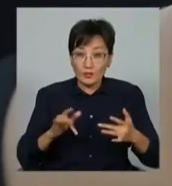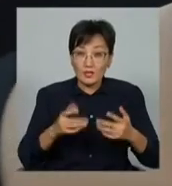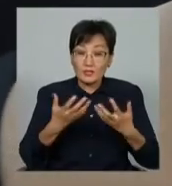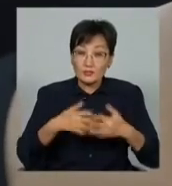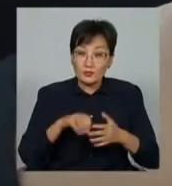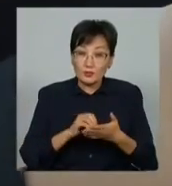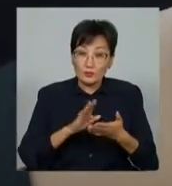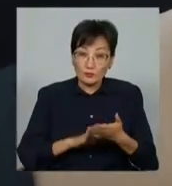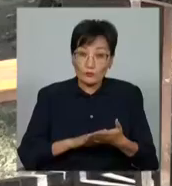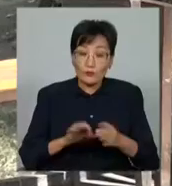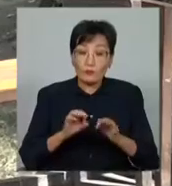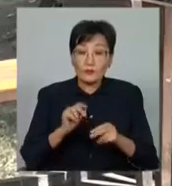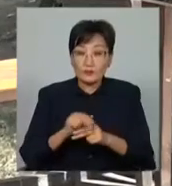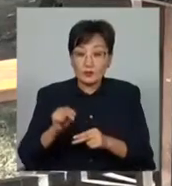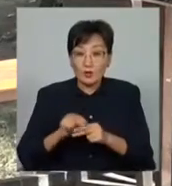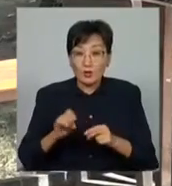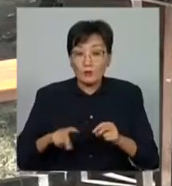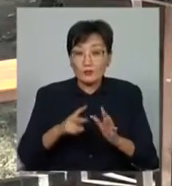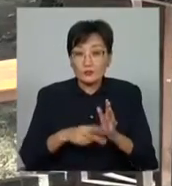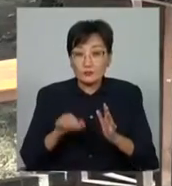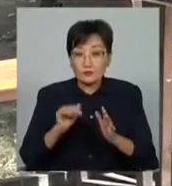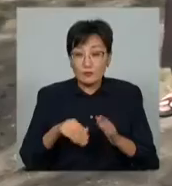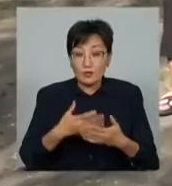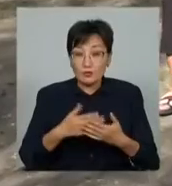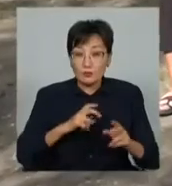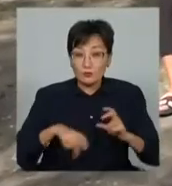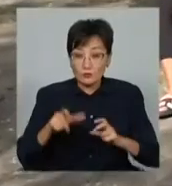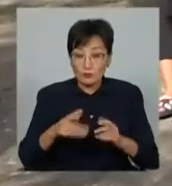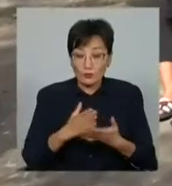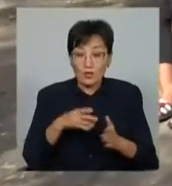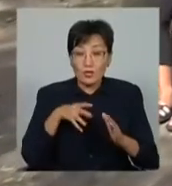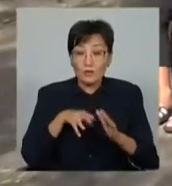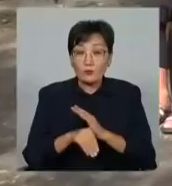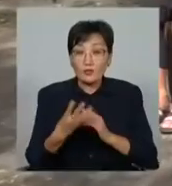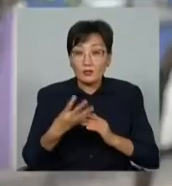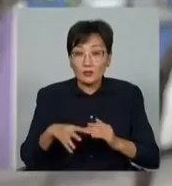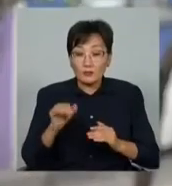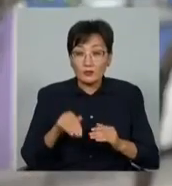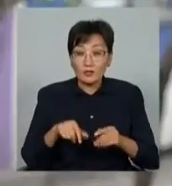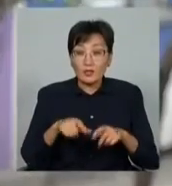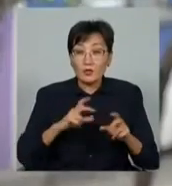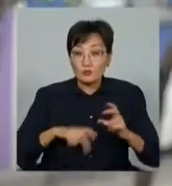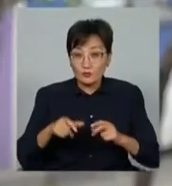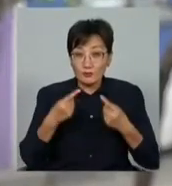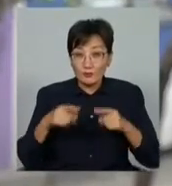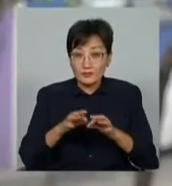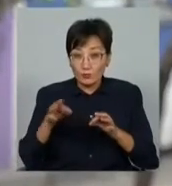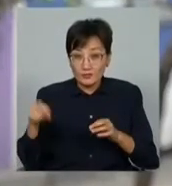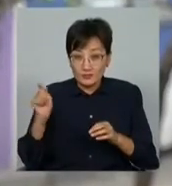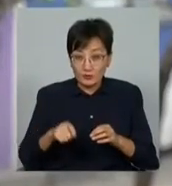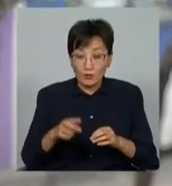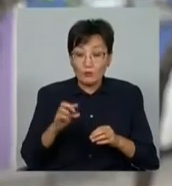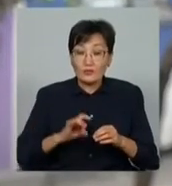үйретті. Белсенділердің айтуынша, ауданда 70 мыңға жуық студент бар, оның 40 мыңнан астамы өзге өңірден. Қазіргі таңда осы Бостандық ауданы